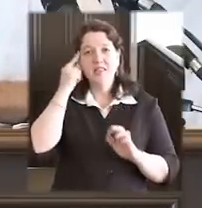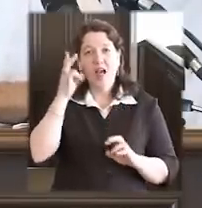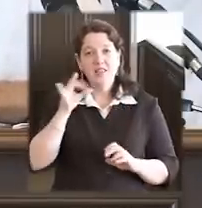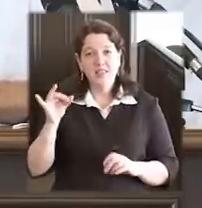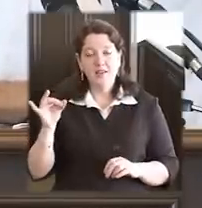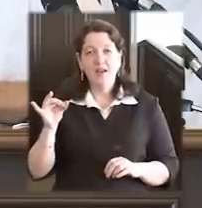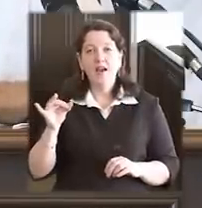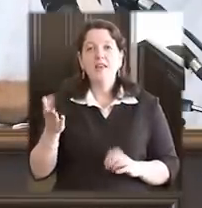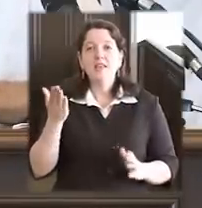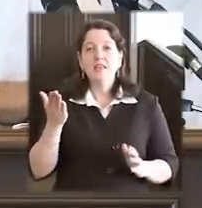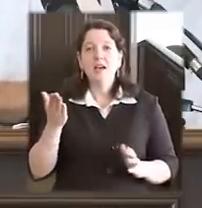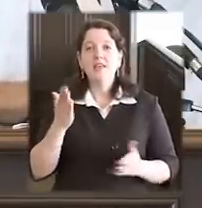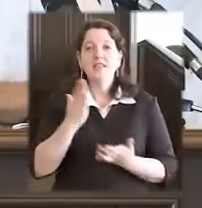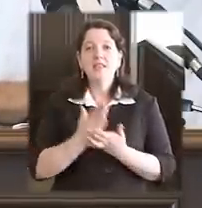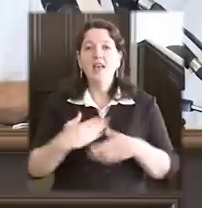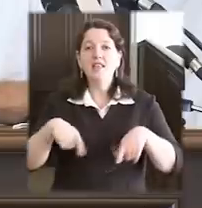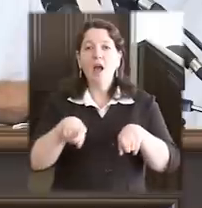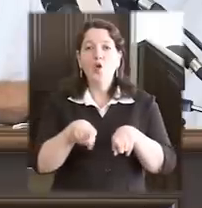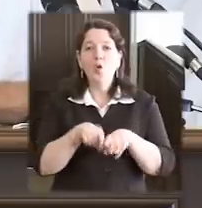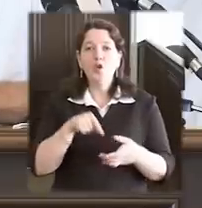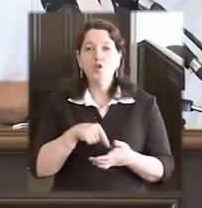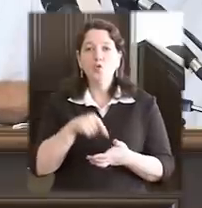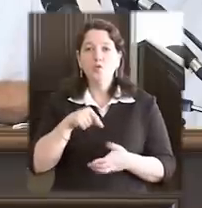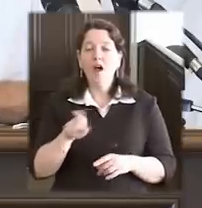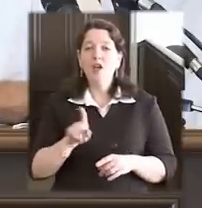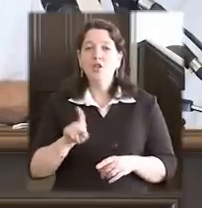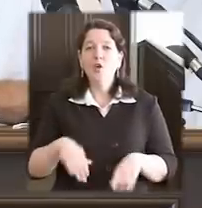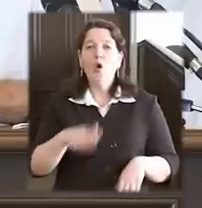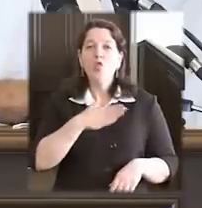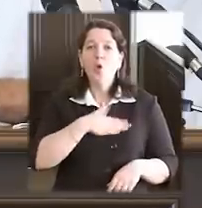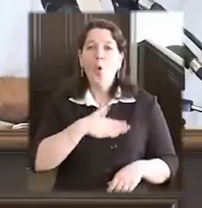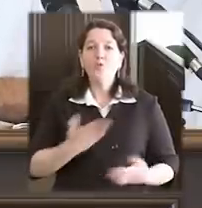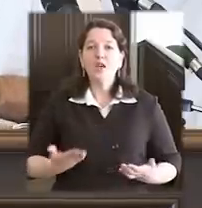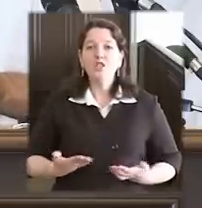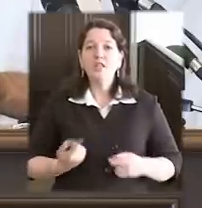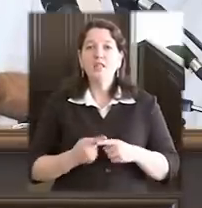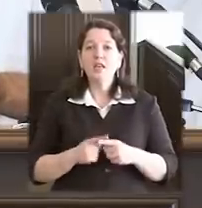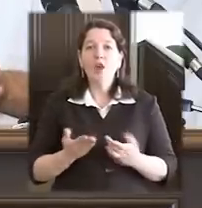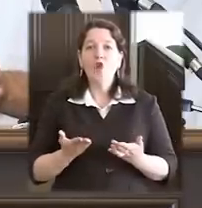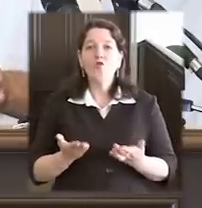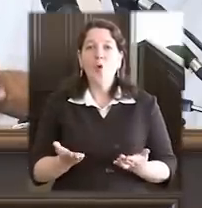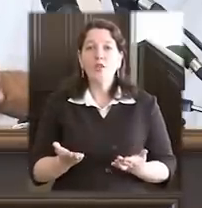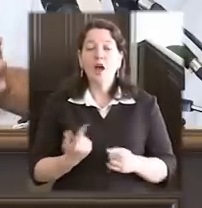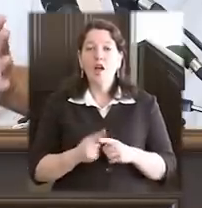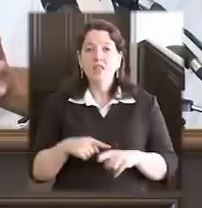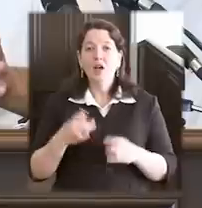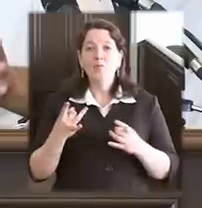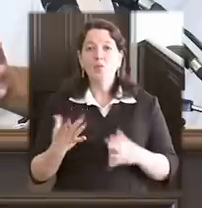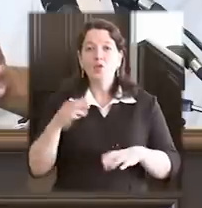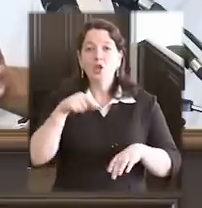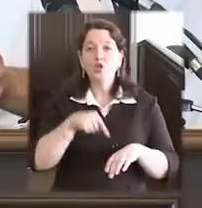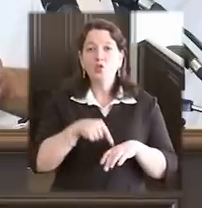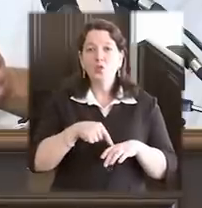но преобладает такое чувство, что духовная жизнь – это, знаете, что-то такое, вот